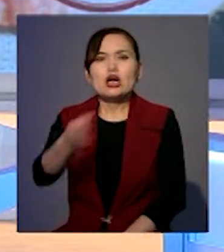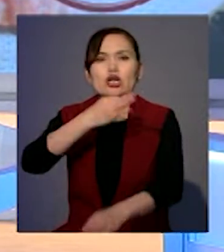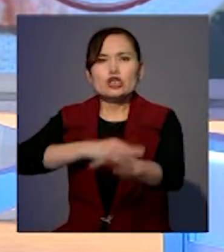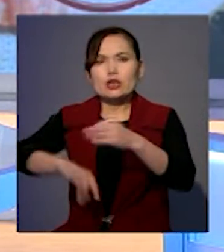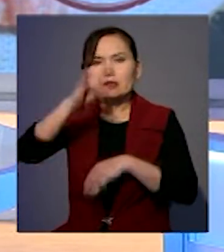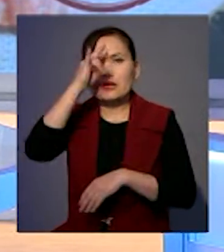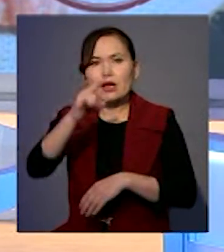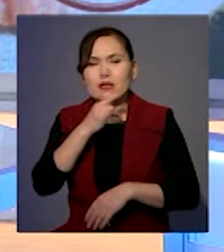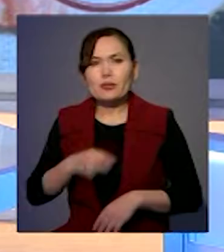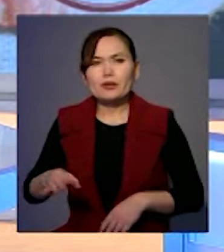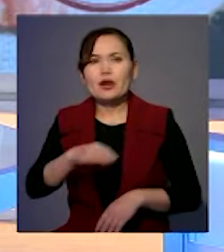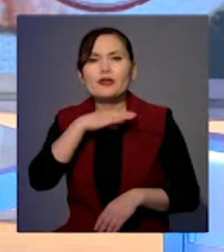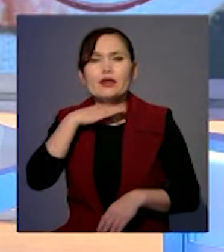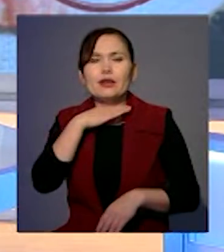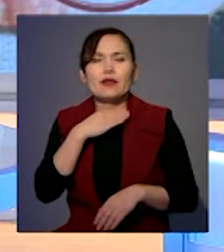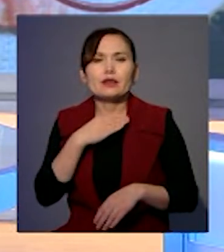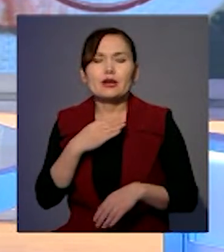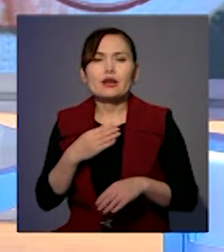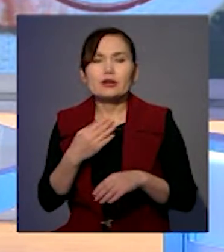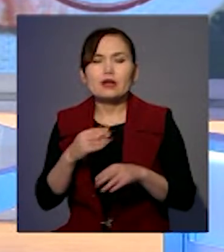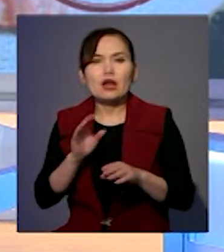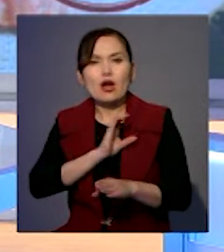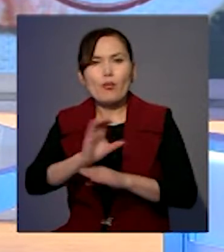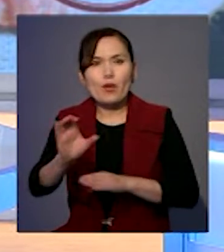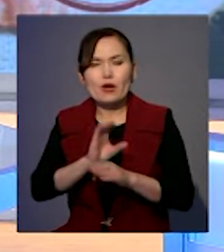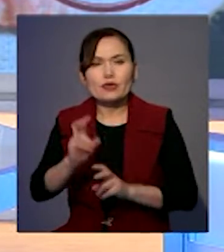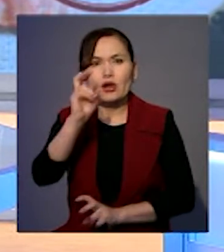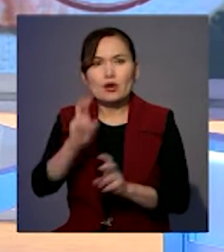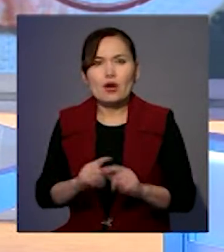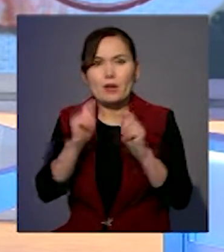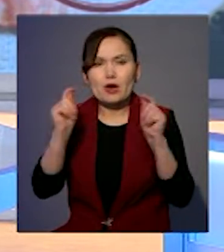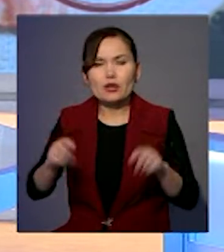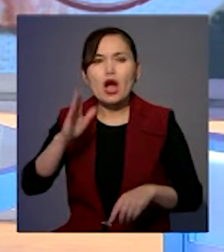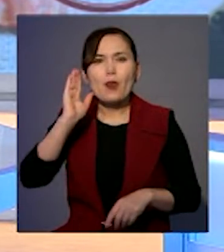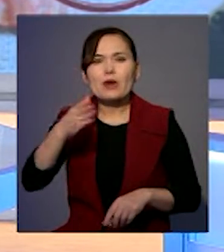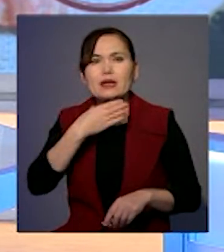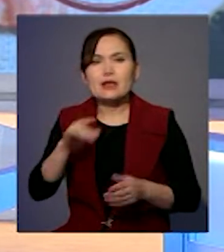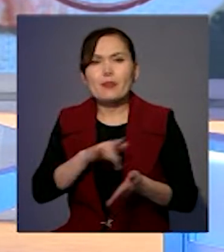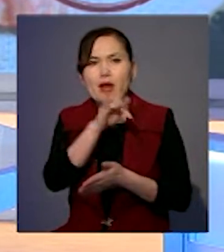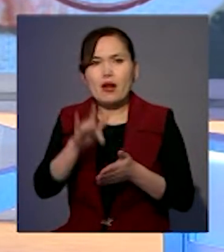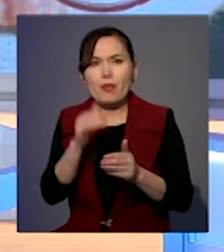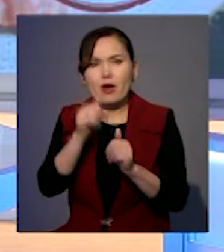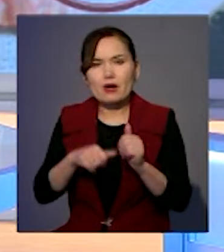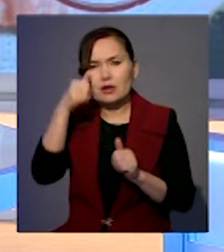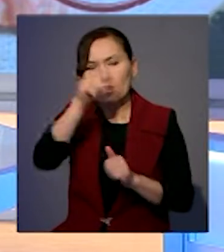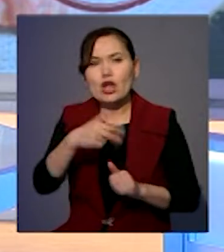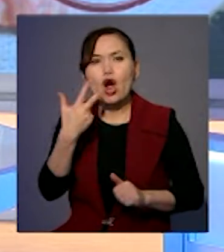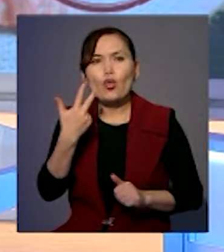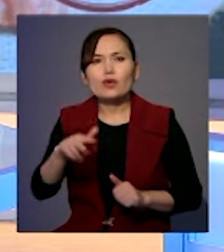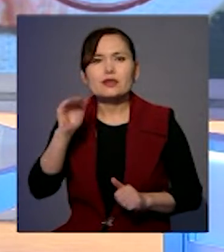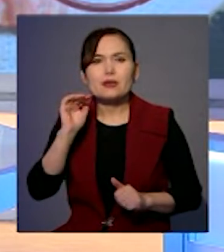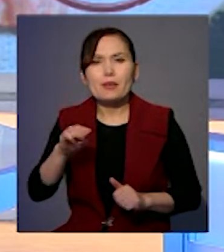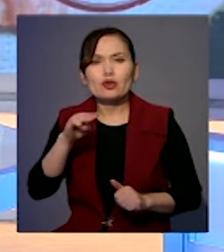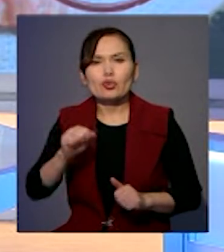Шығыс Қазақстанда ет экспортын еселеуге арналған мықты жобалар қолға алынуда. Болашақта Семейде жылына 30 мың тонна